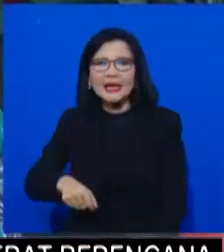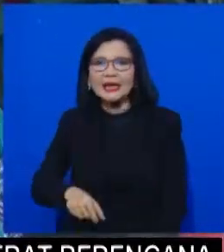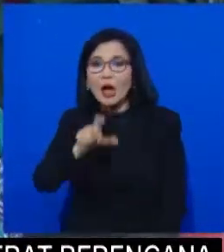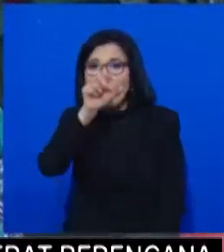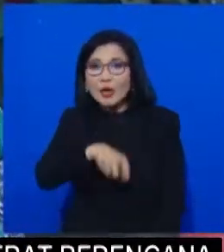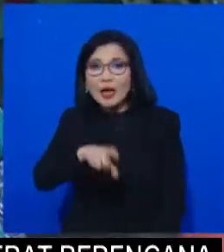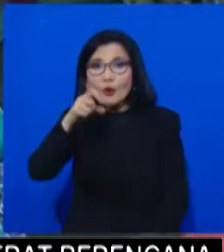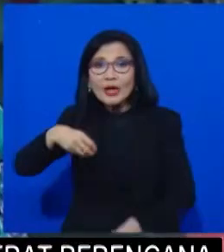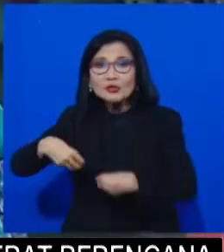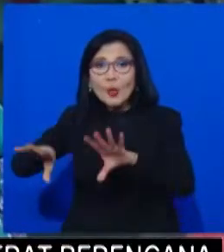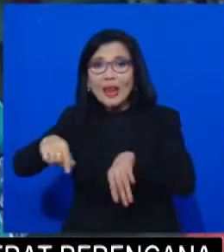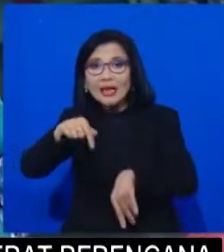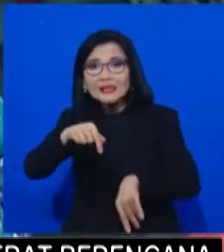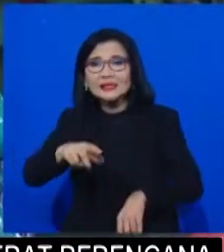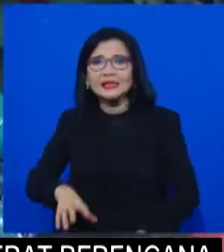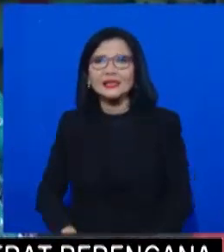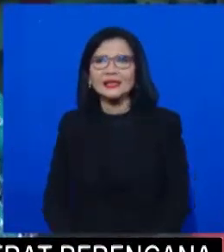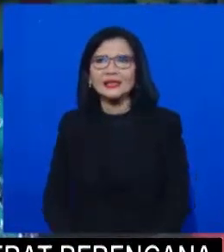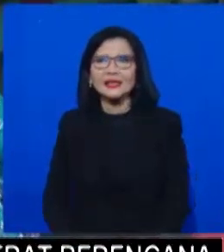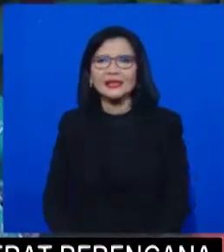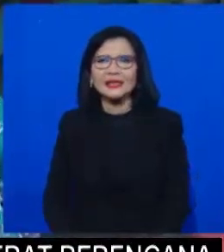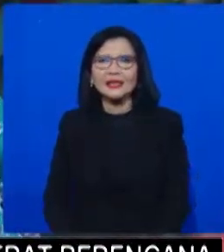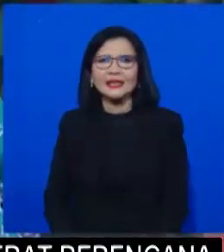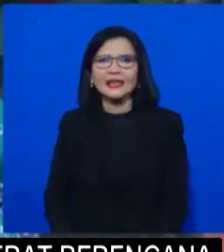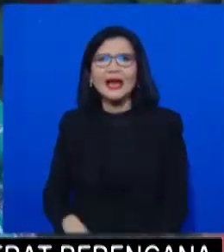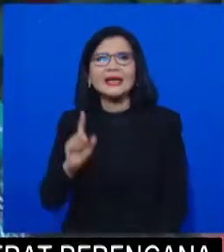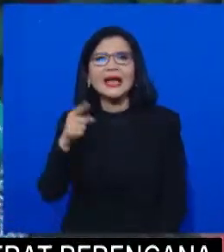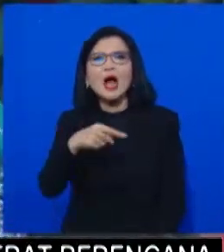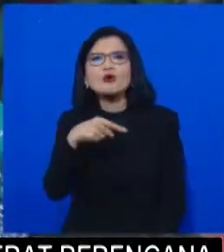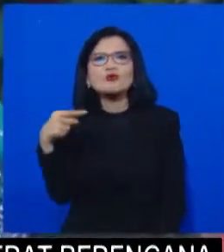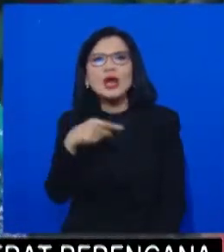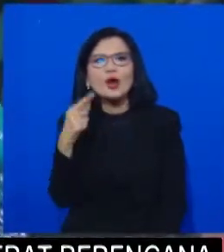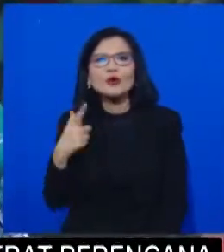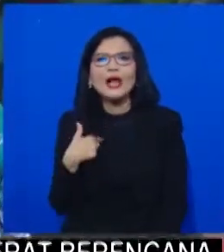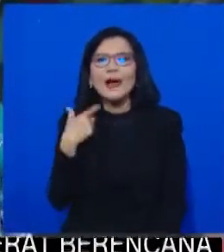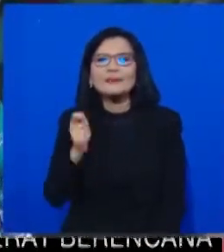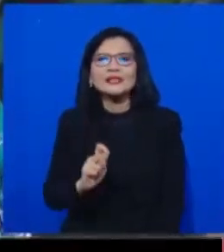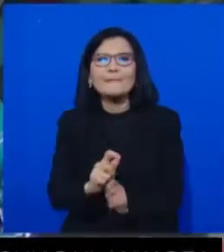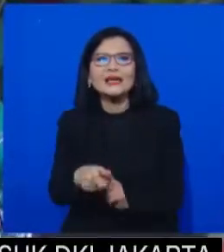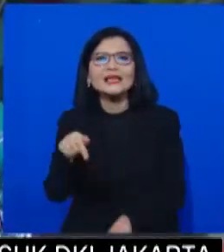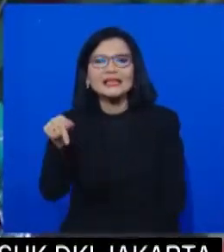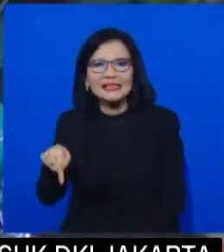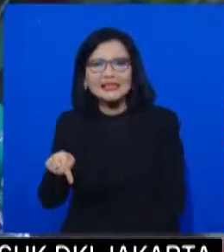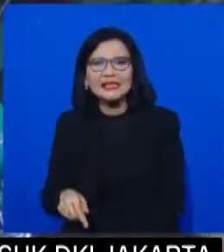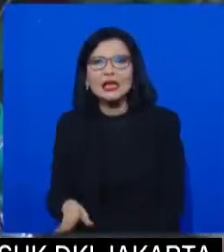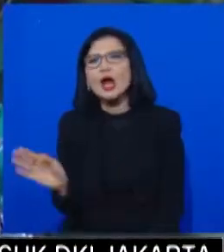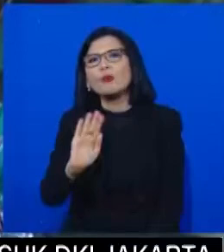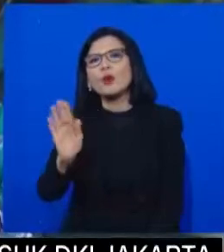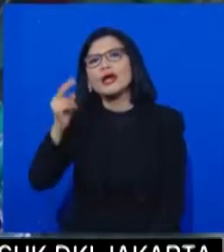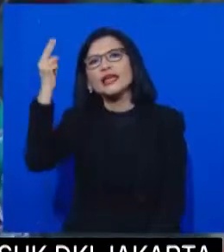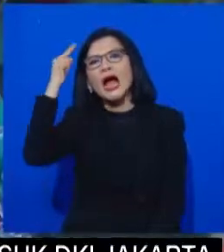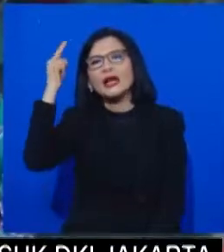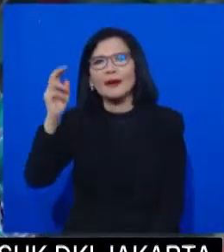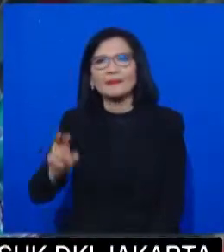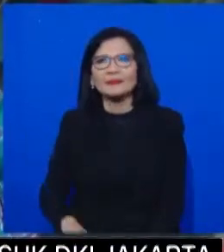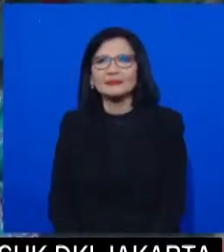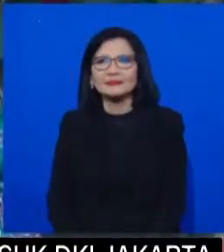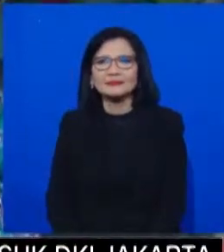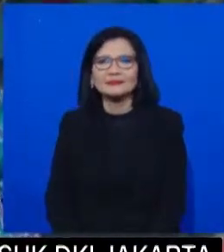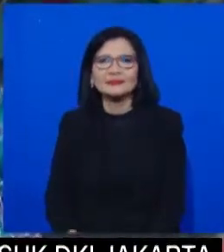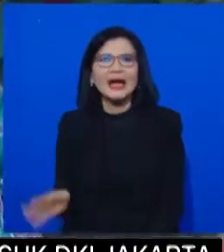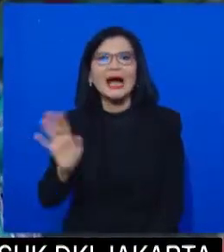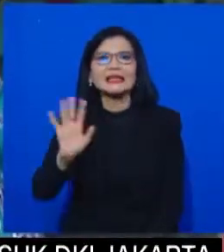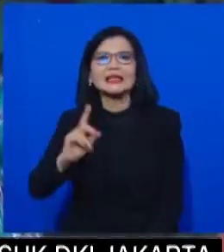jualan di sini, jemaah haji, kekurangan-kekurangan yang dibawa sehingga terbantu ada di Sukolilo. Biar nggak beli di sana ya?